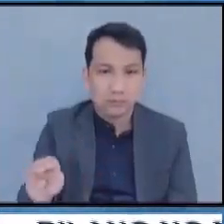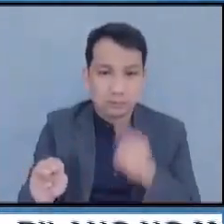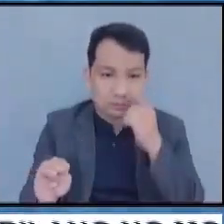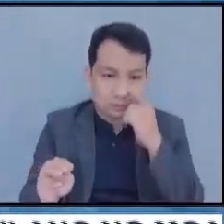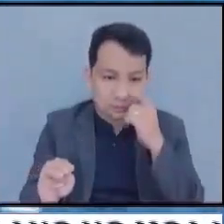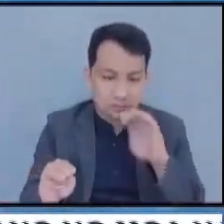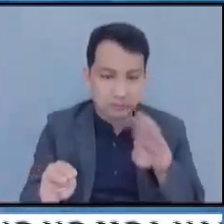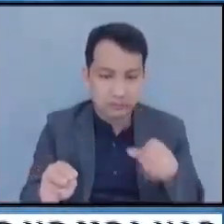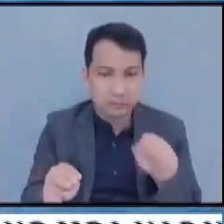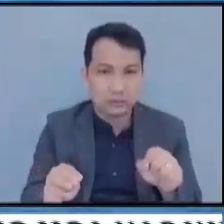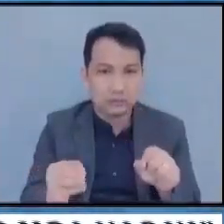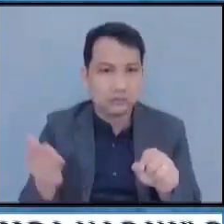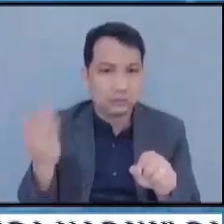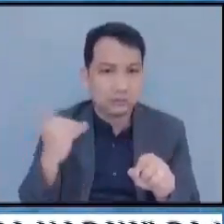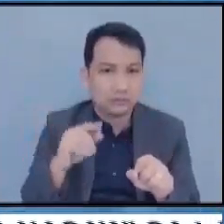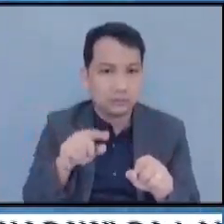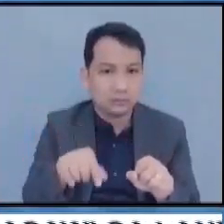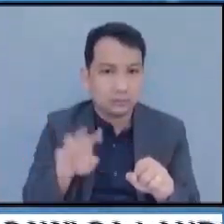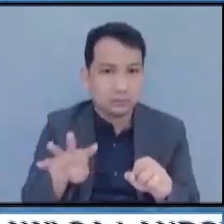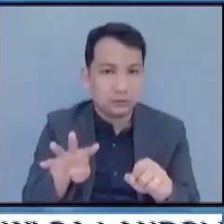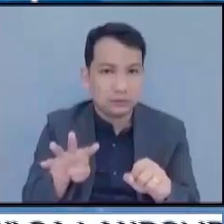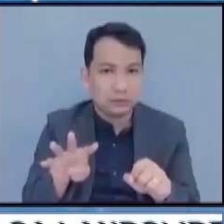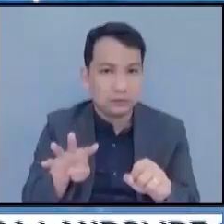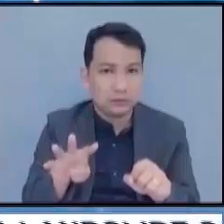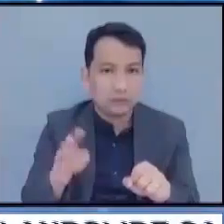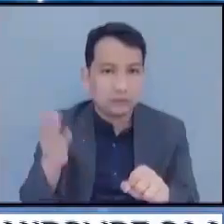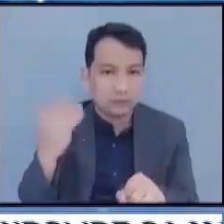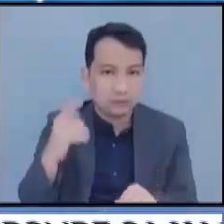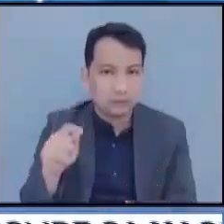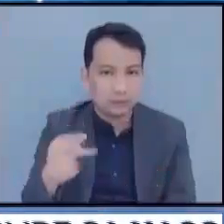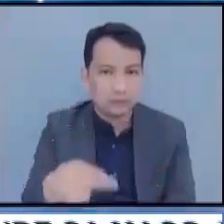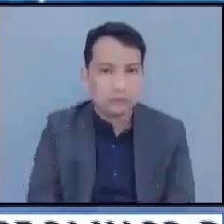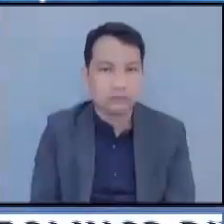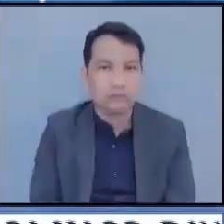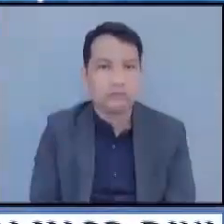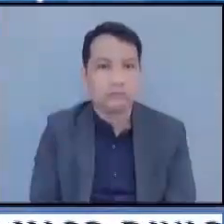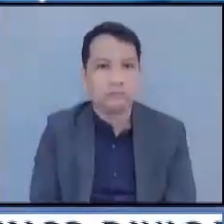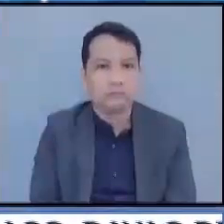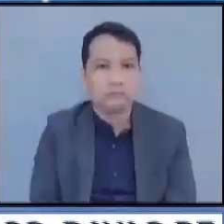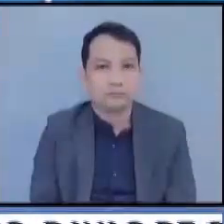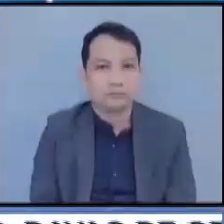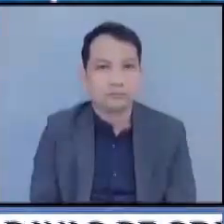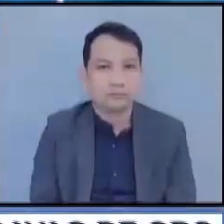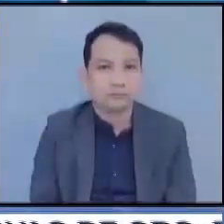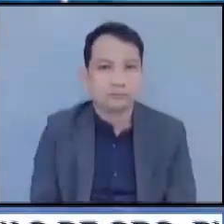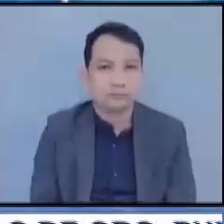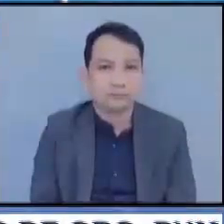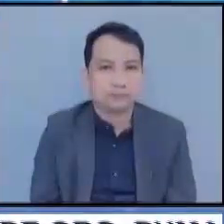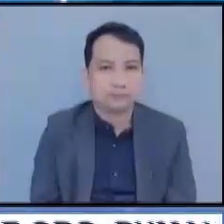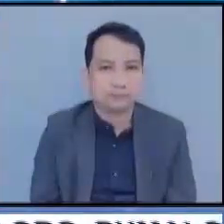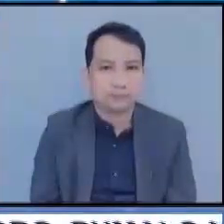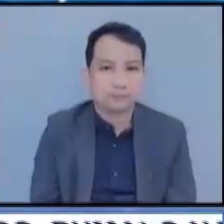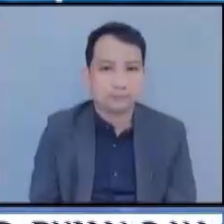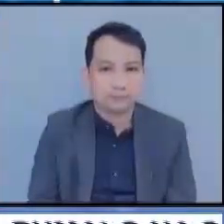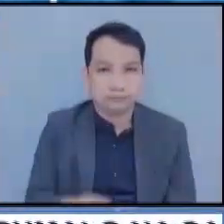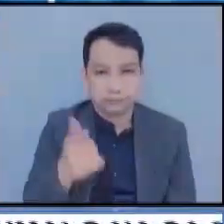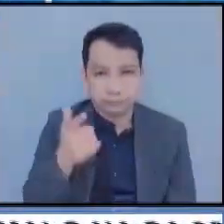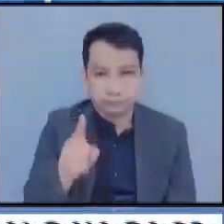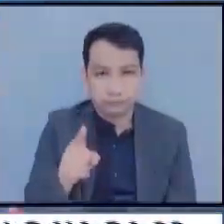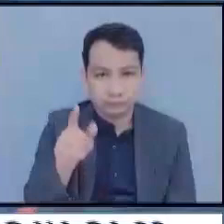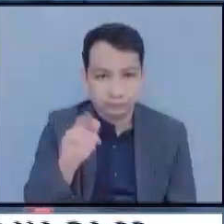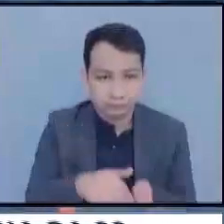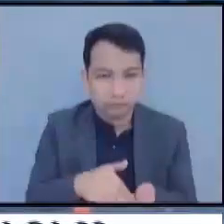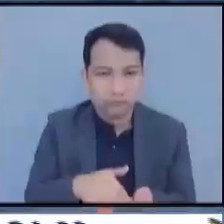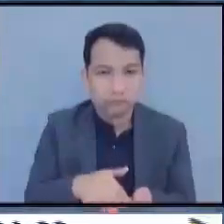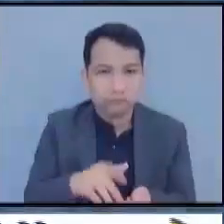kumpara sa naunang 1.4 nautical miles noong Huwebes. Sa kabuuan, nasa 21,000 liters ng langis para sa 19 na mother